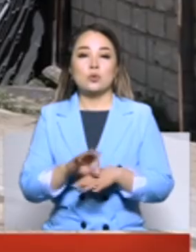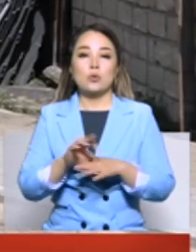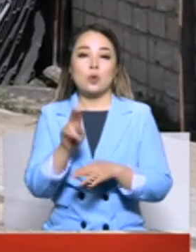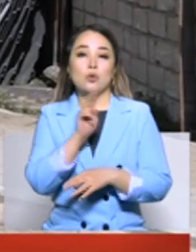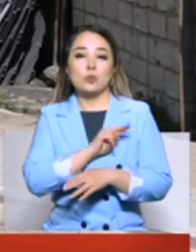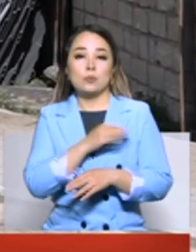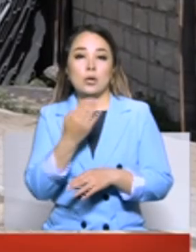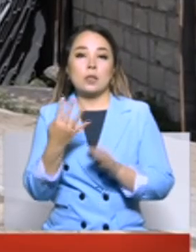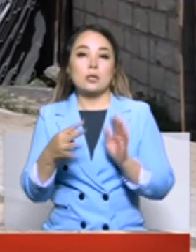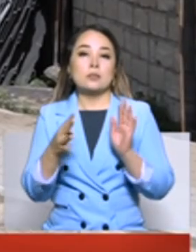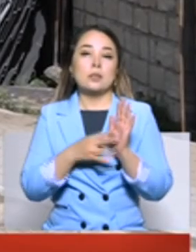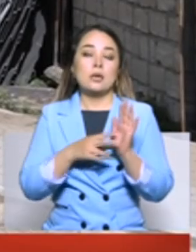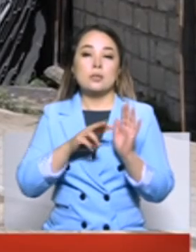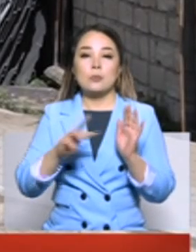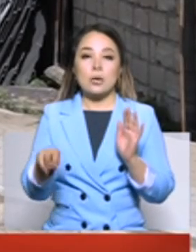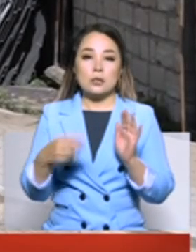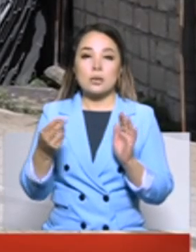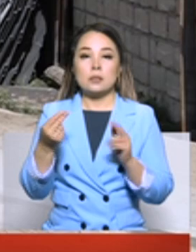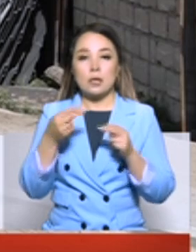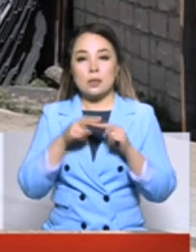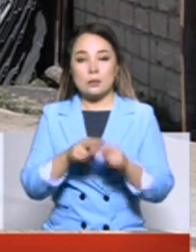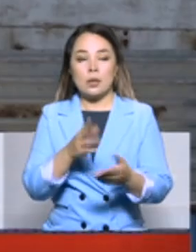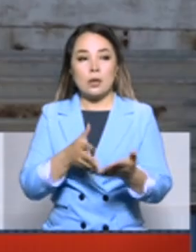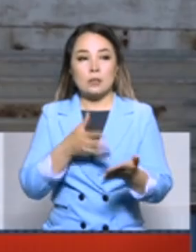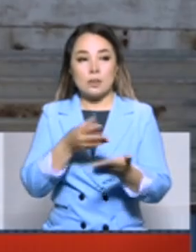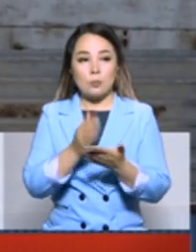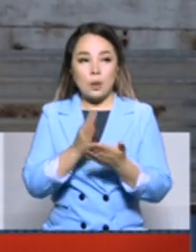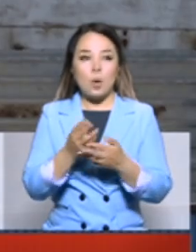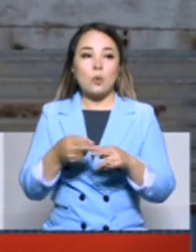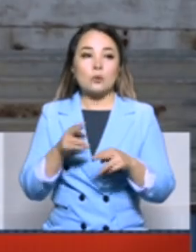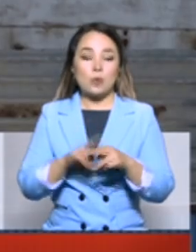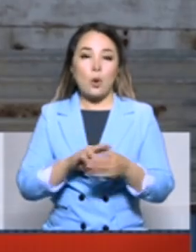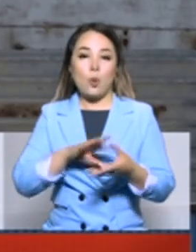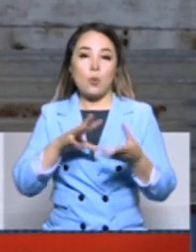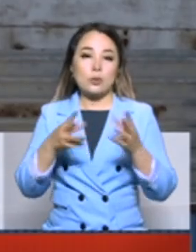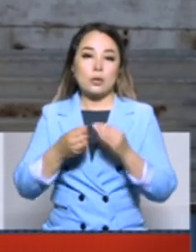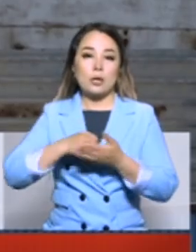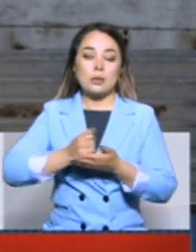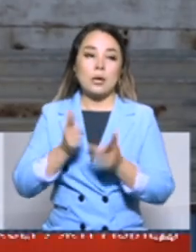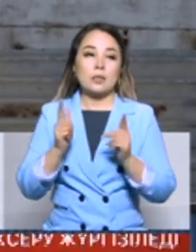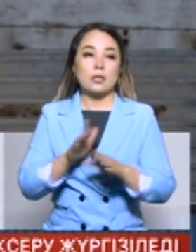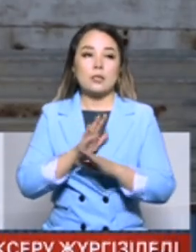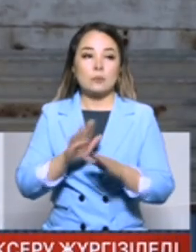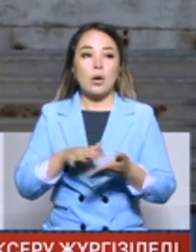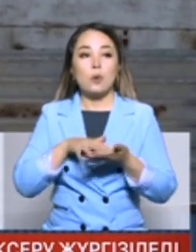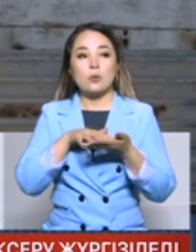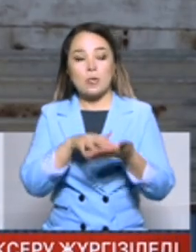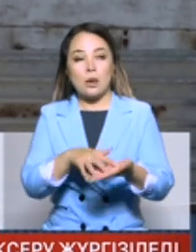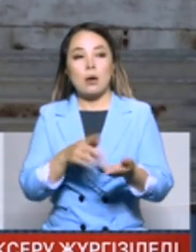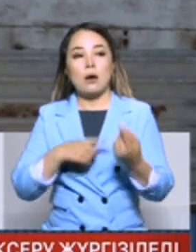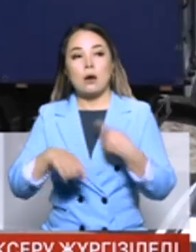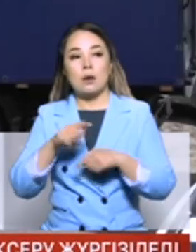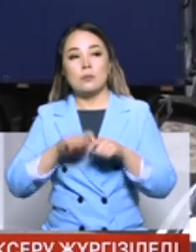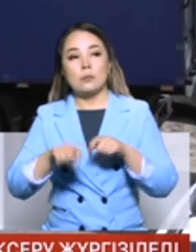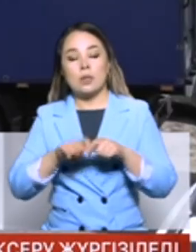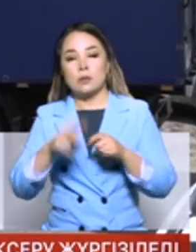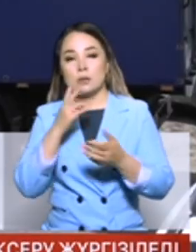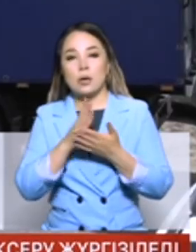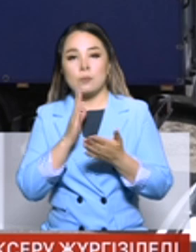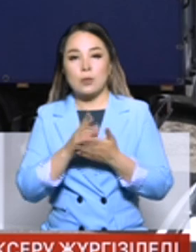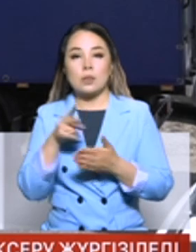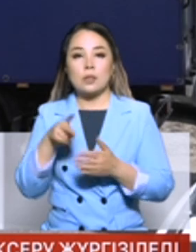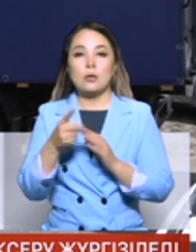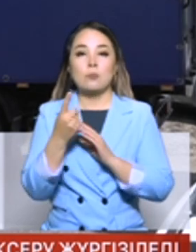жұмыстары үшін 48 миллиард теңгеден астам қаражат төленді. Ал қорытындымен келіспегендердің өтініші кері қаралып жатыр. Бүгінге